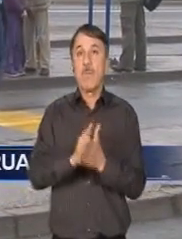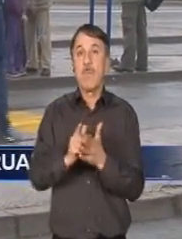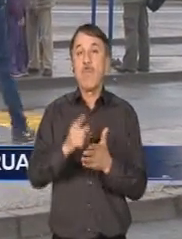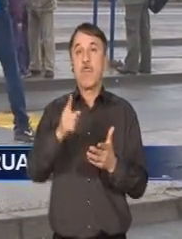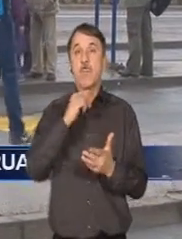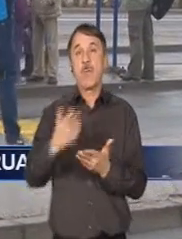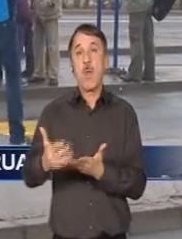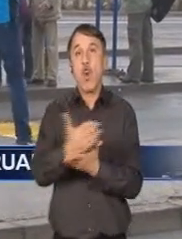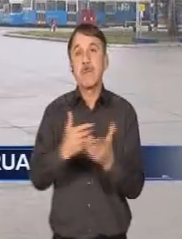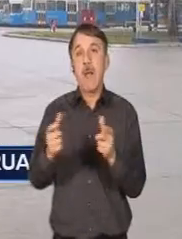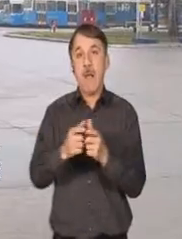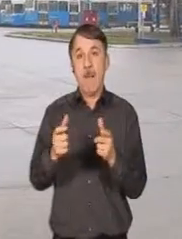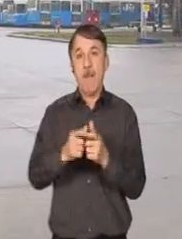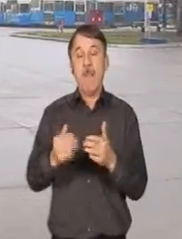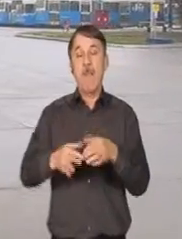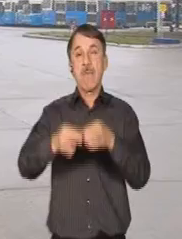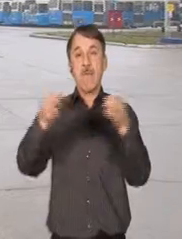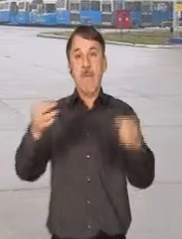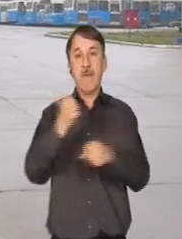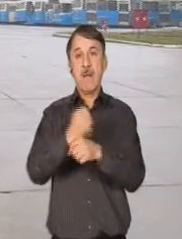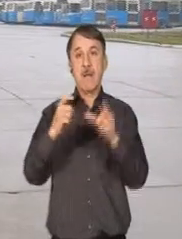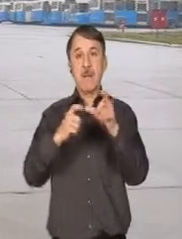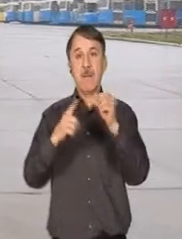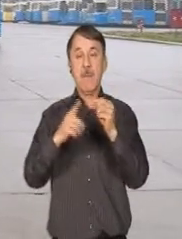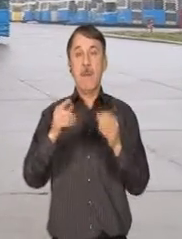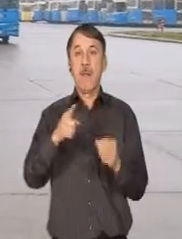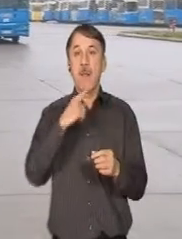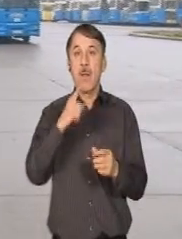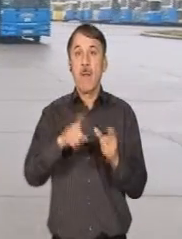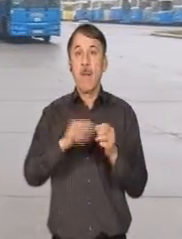za izradu povlašćene karte, javno gradsko saobraćajno preduzeće saopštiće u